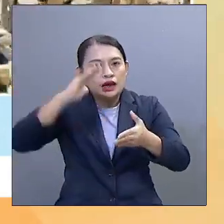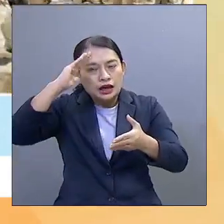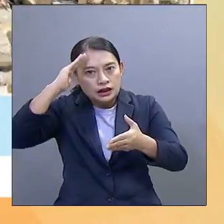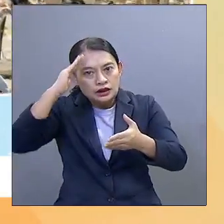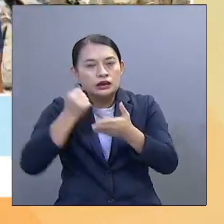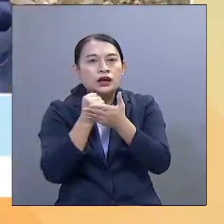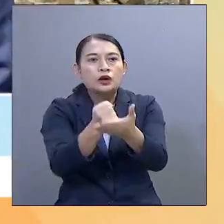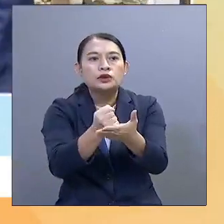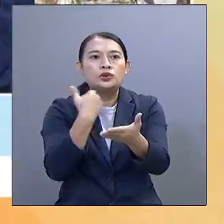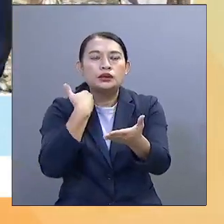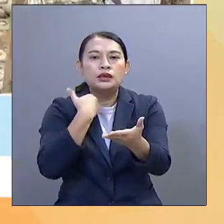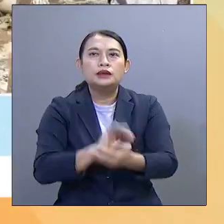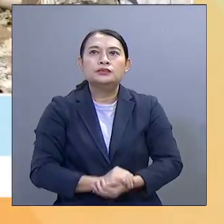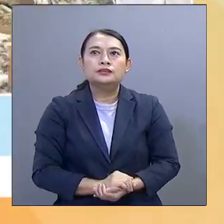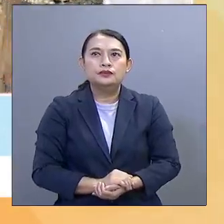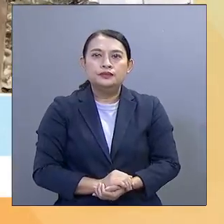วย